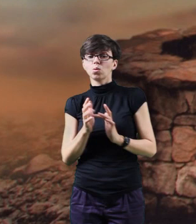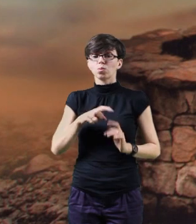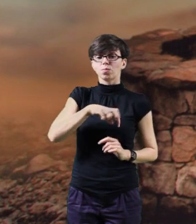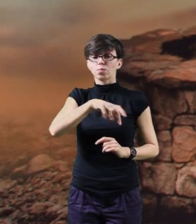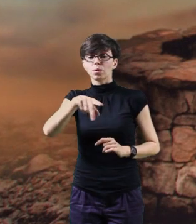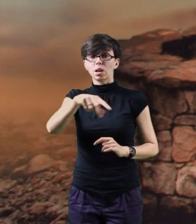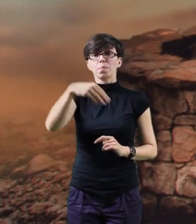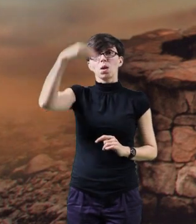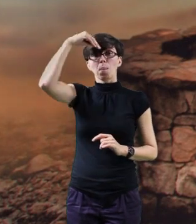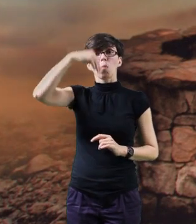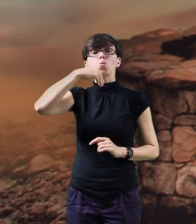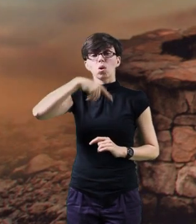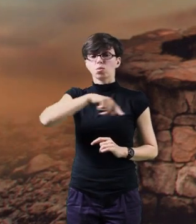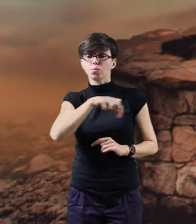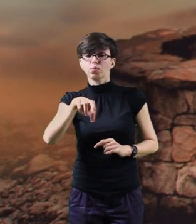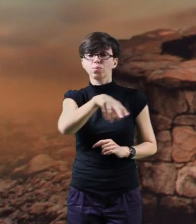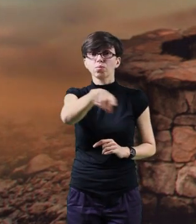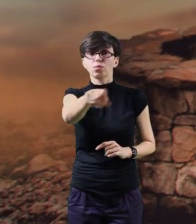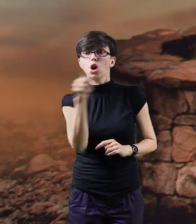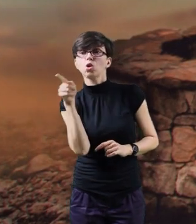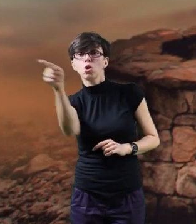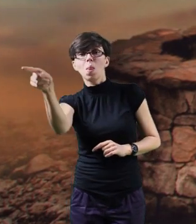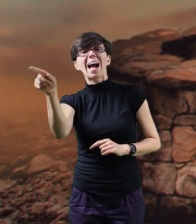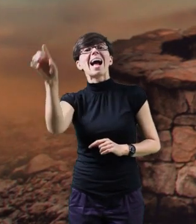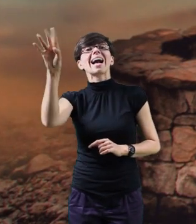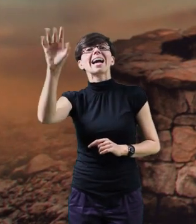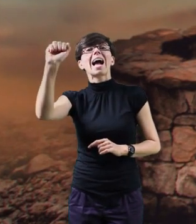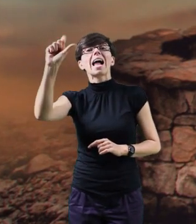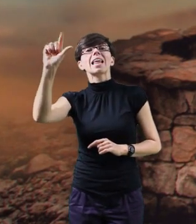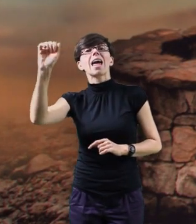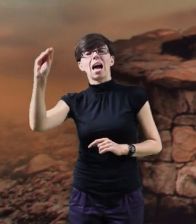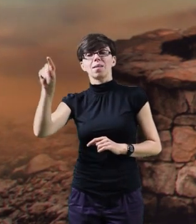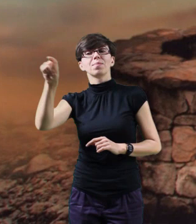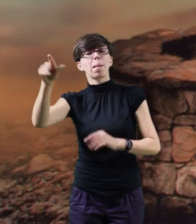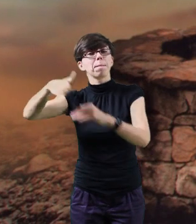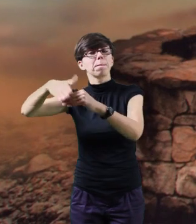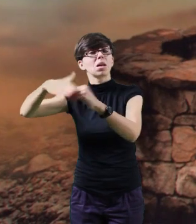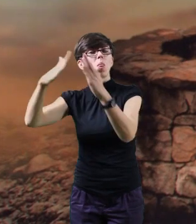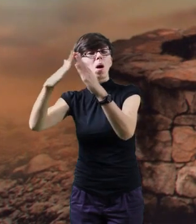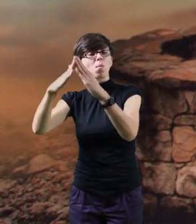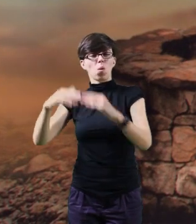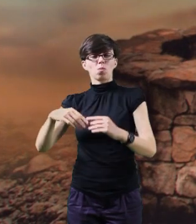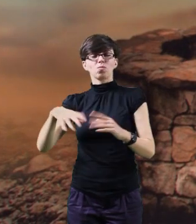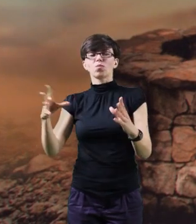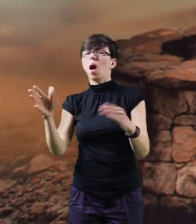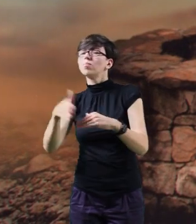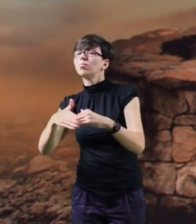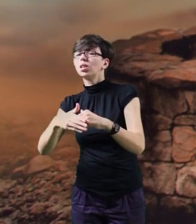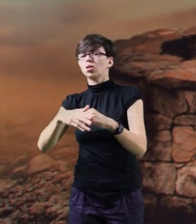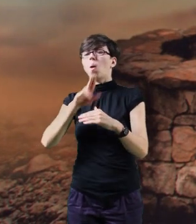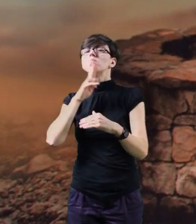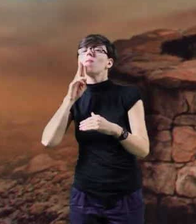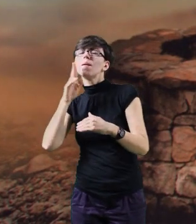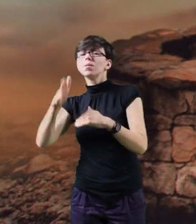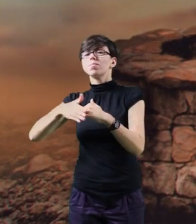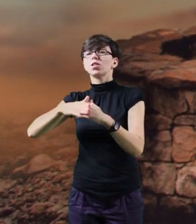północ idzie w stronę Galilei pachnącej chlebem nie tylko nazaretański rodzinnego domu ale